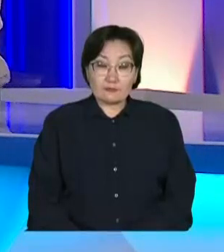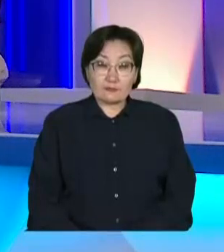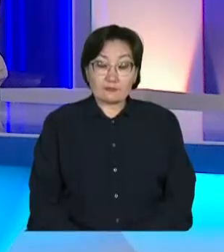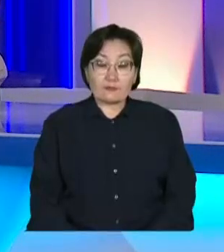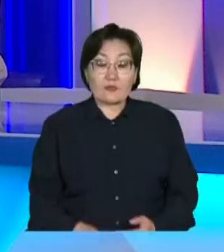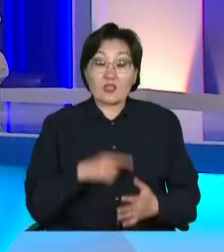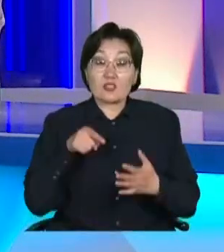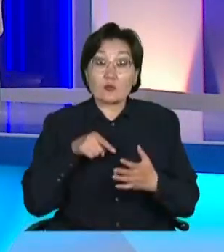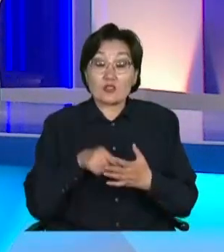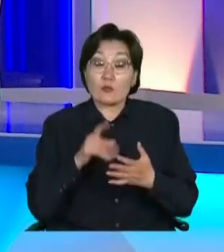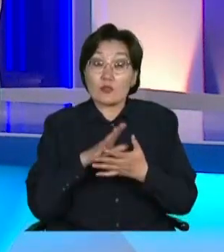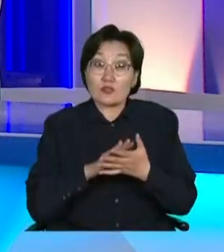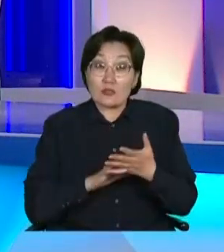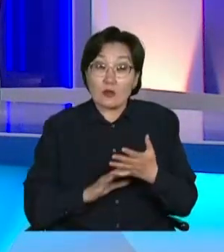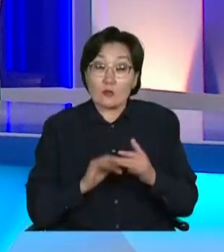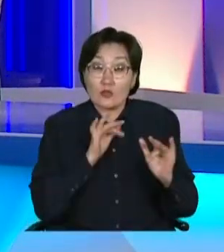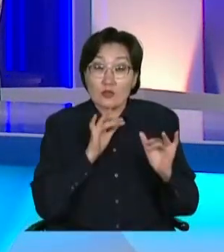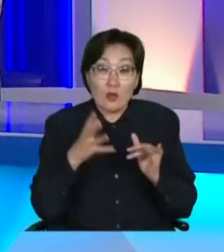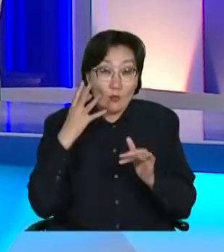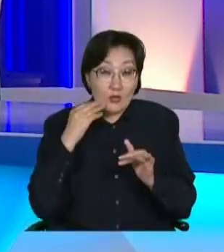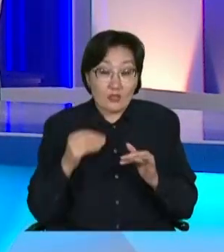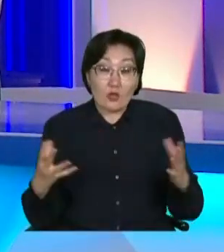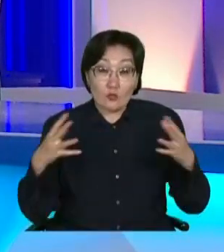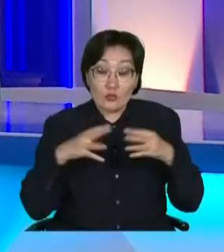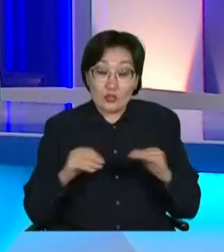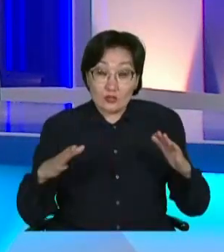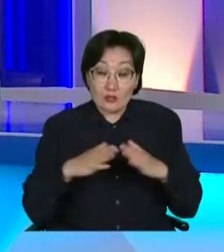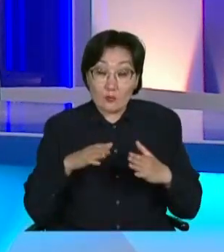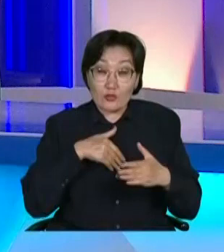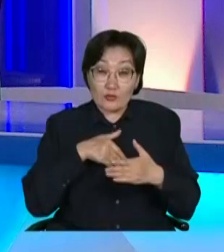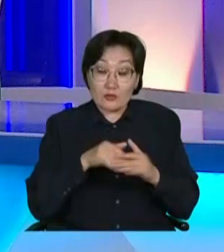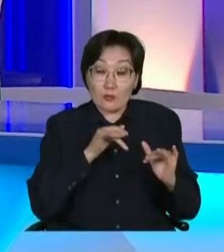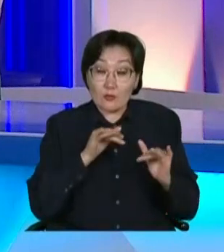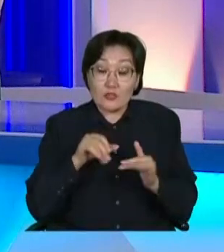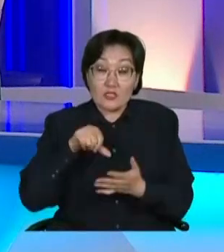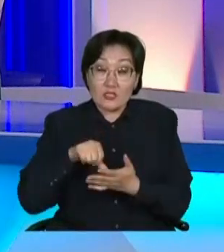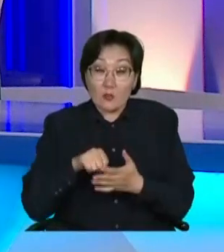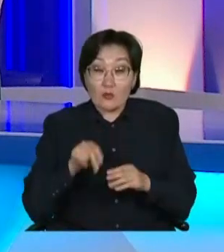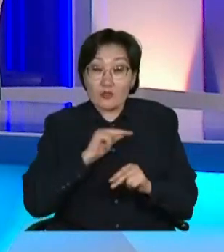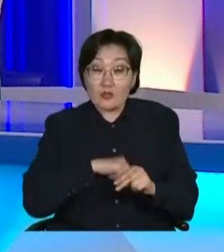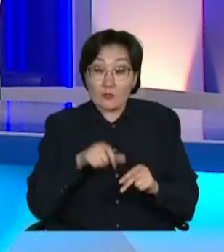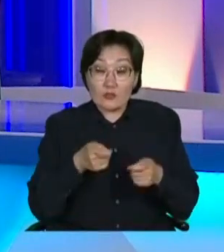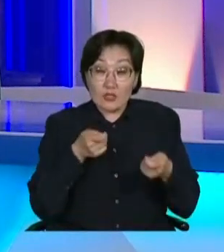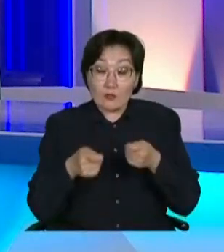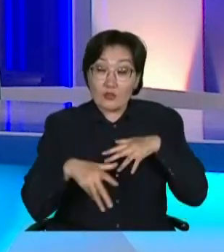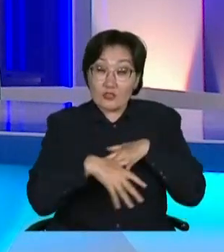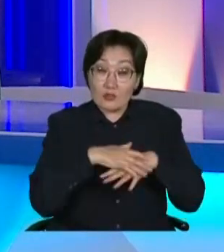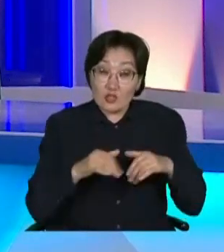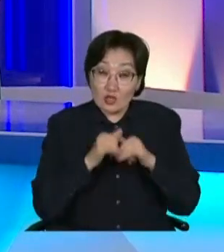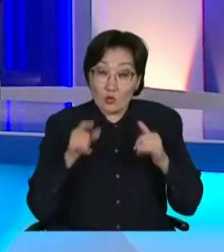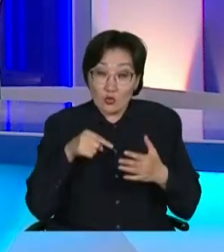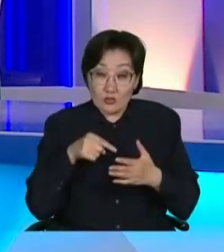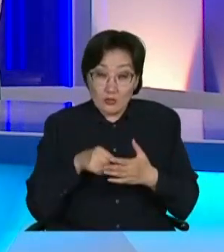В мегаполисе продолжается кампания «Алматы – наш общий дом». Активное участие в ней приняли и сотрудники Управления общественного развития